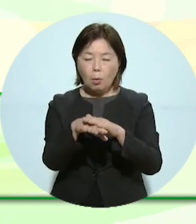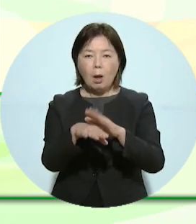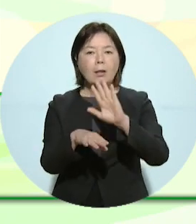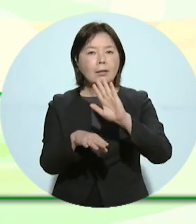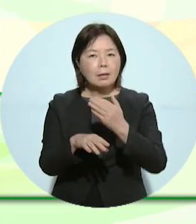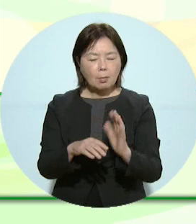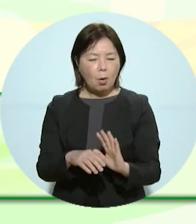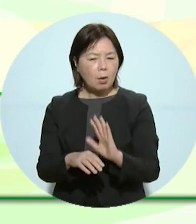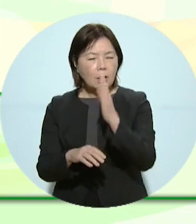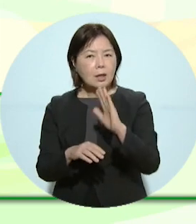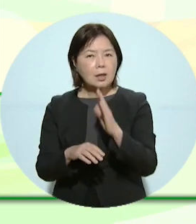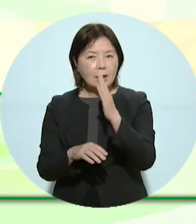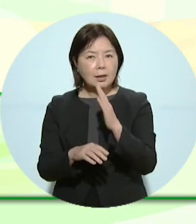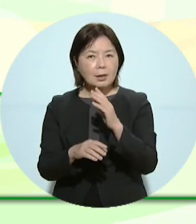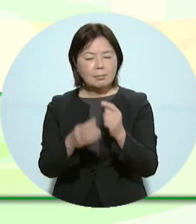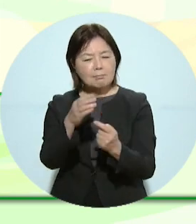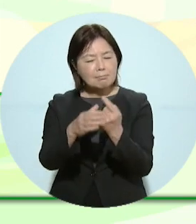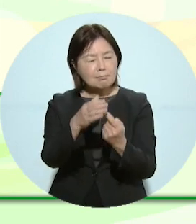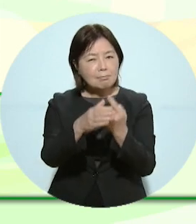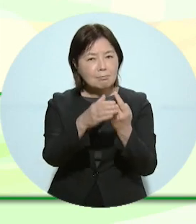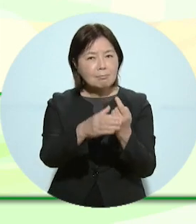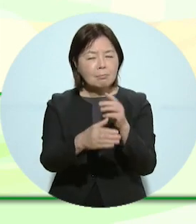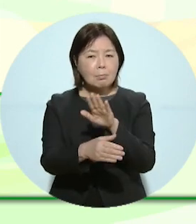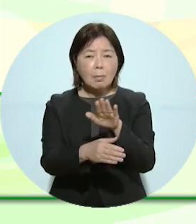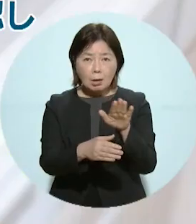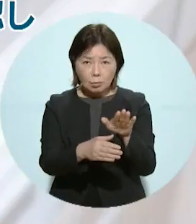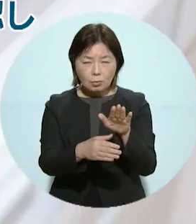年発生していることから実施されました。